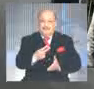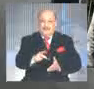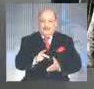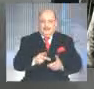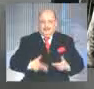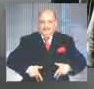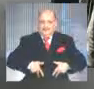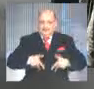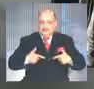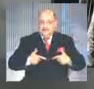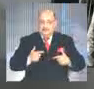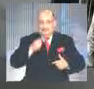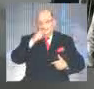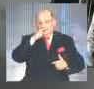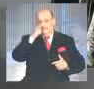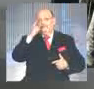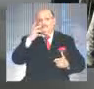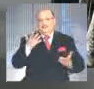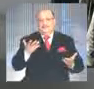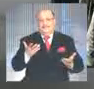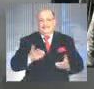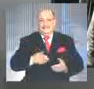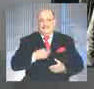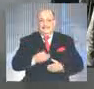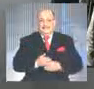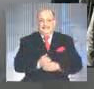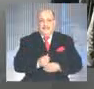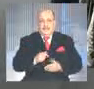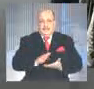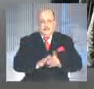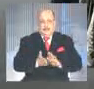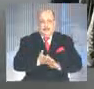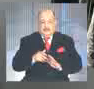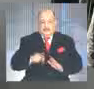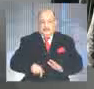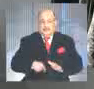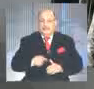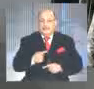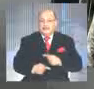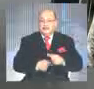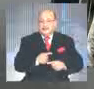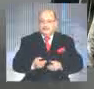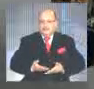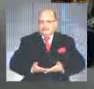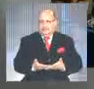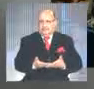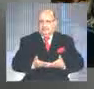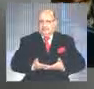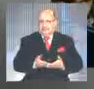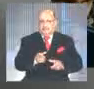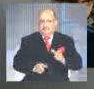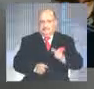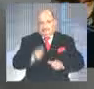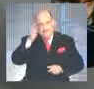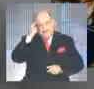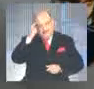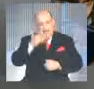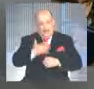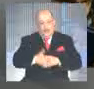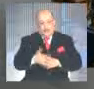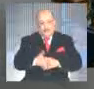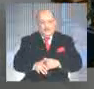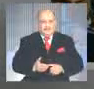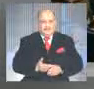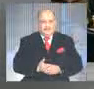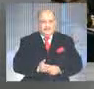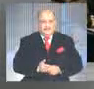والمجتمع المدني والسلطه وكله لازم يتوحد ان شاء الله لخدمه المعوق. تحقيق